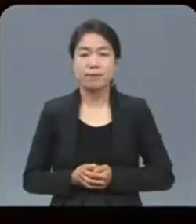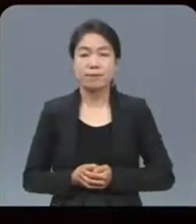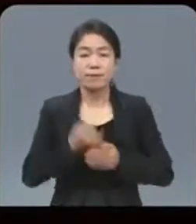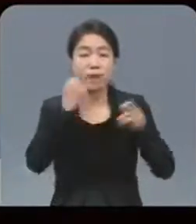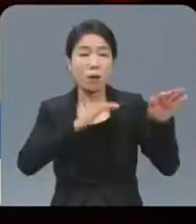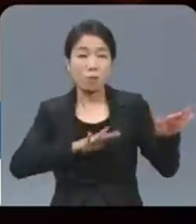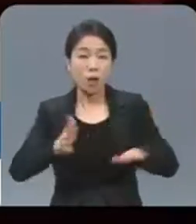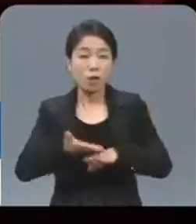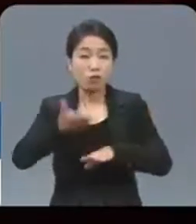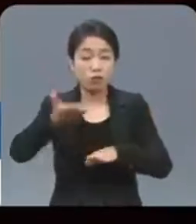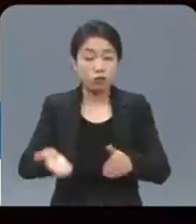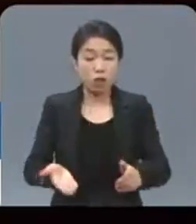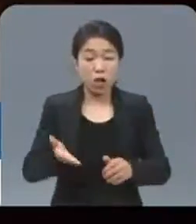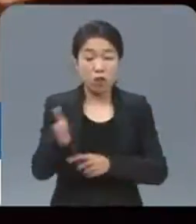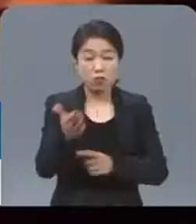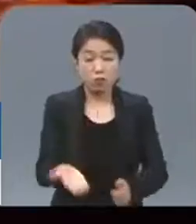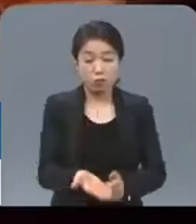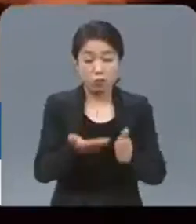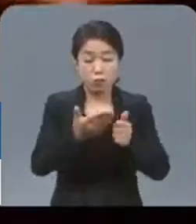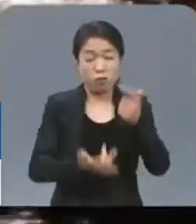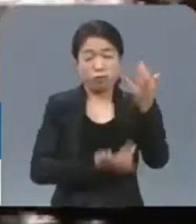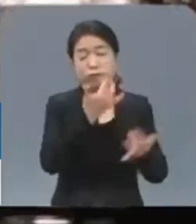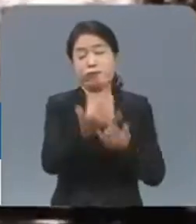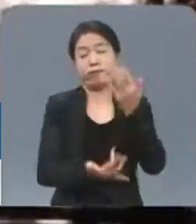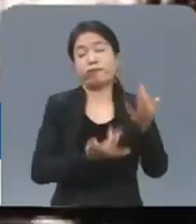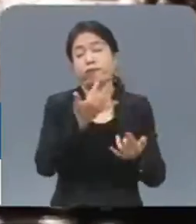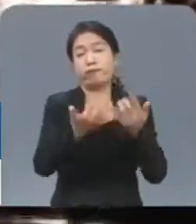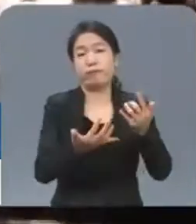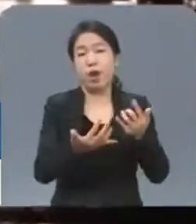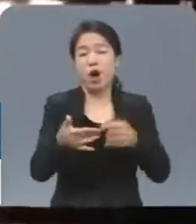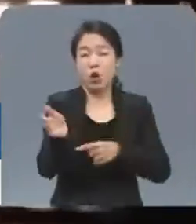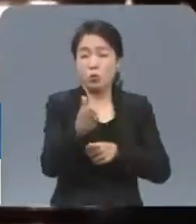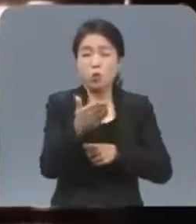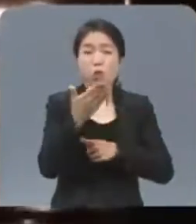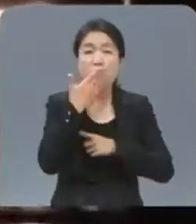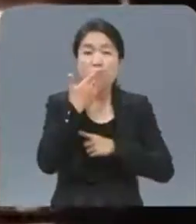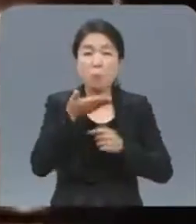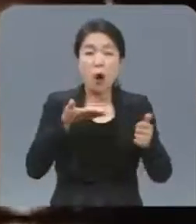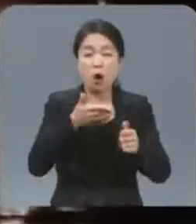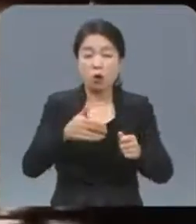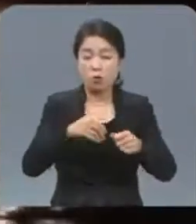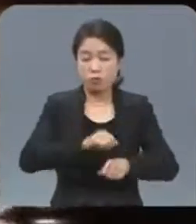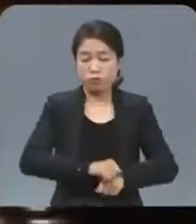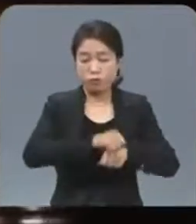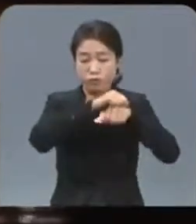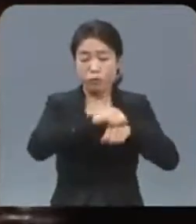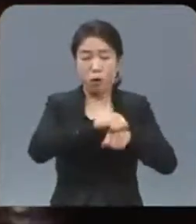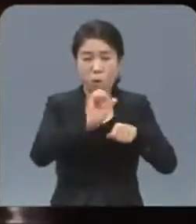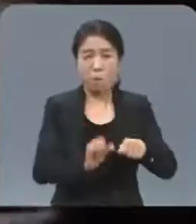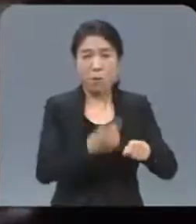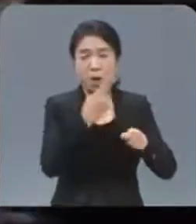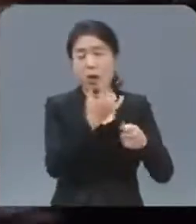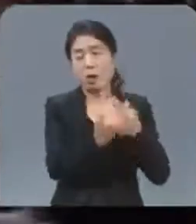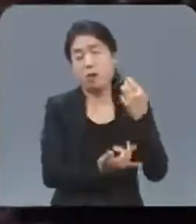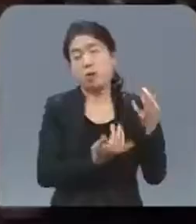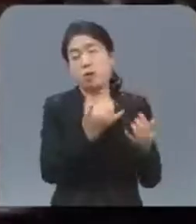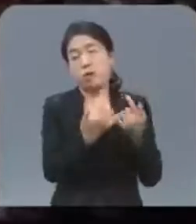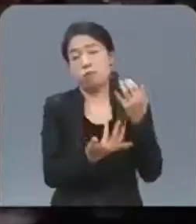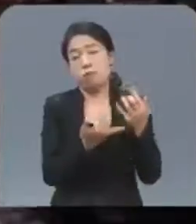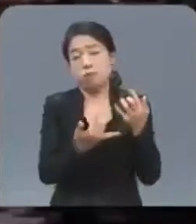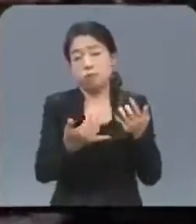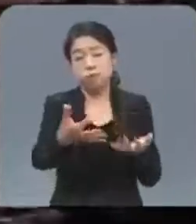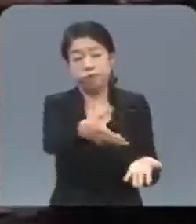바다 위 양식장에서 불길이 치솟습니다. 물고기 먹이를 보관하는 냉동창고에서 비롯된 불길은